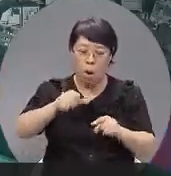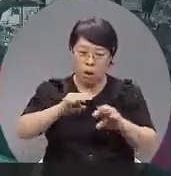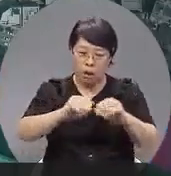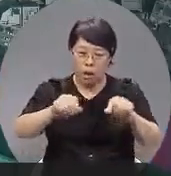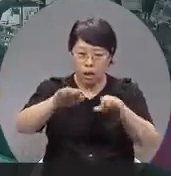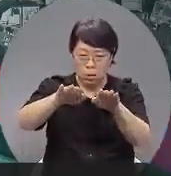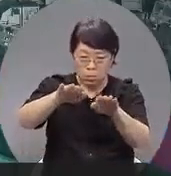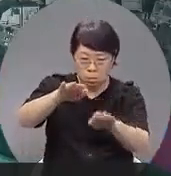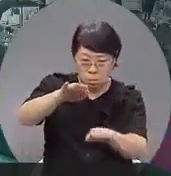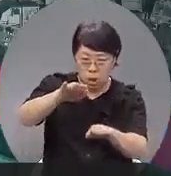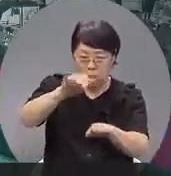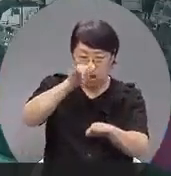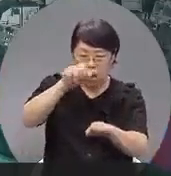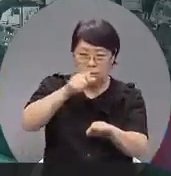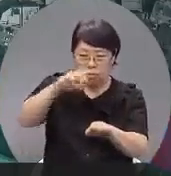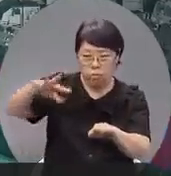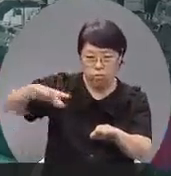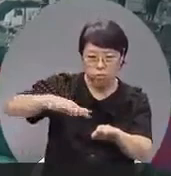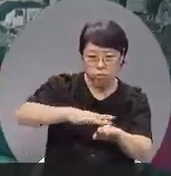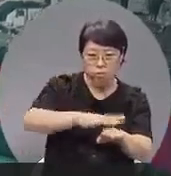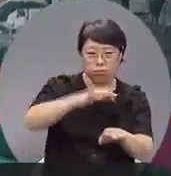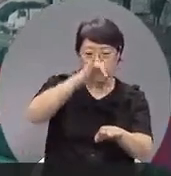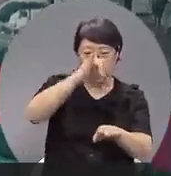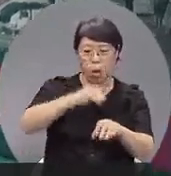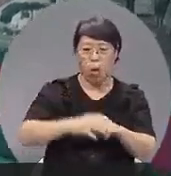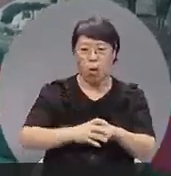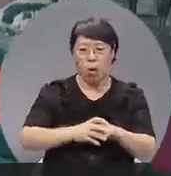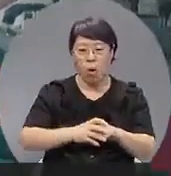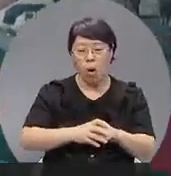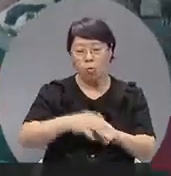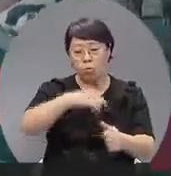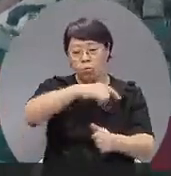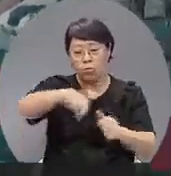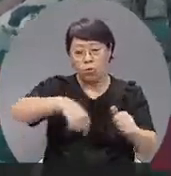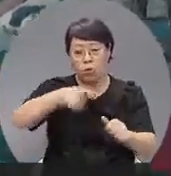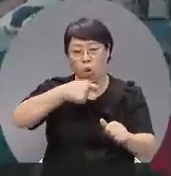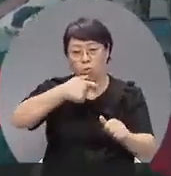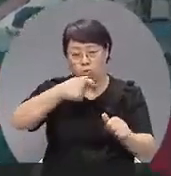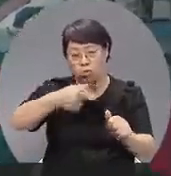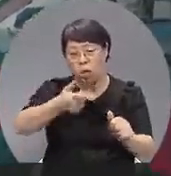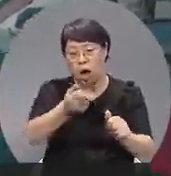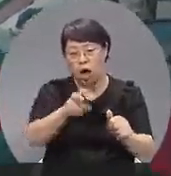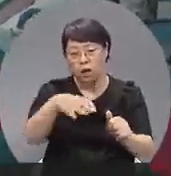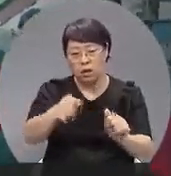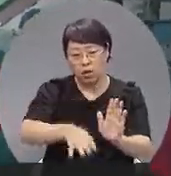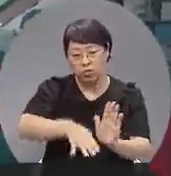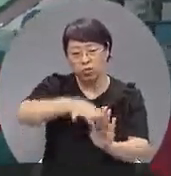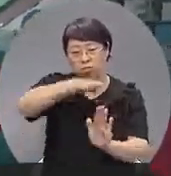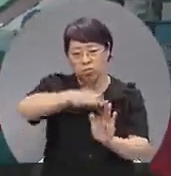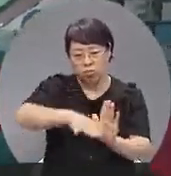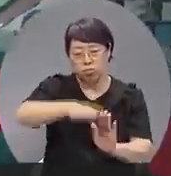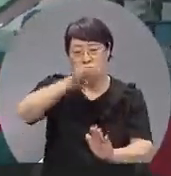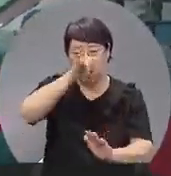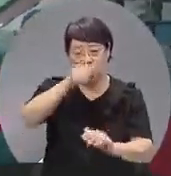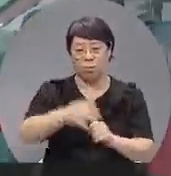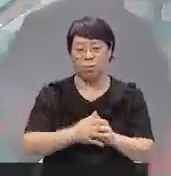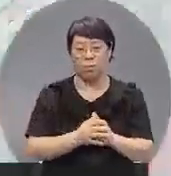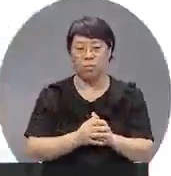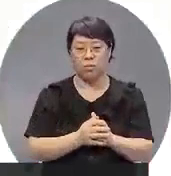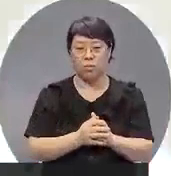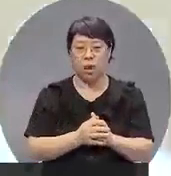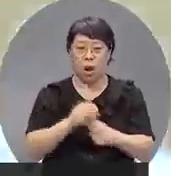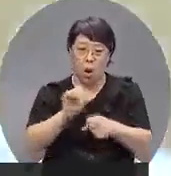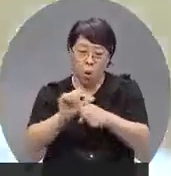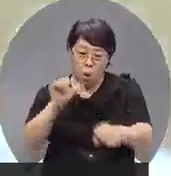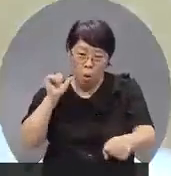깔때기 구조입니다. 이 지점에서 하천은 범람하기 일쑤, 수위보다 낮은 우수관은 무용 지물입니다.